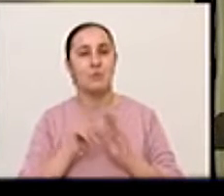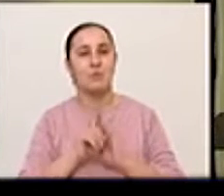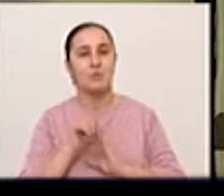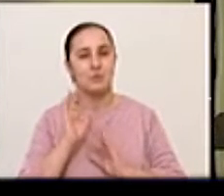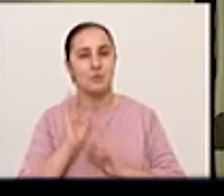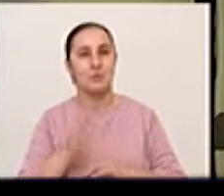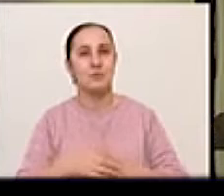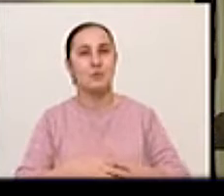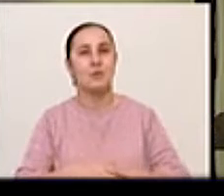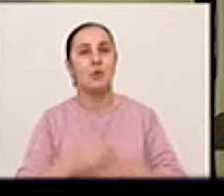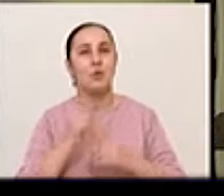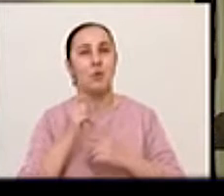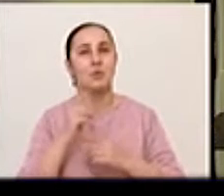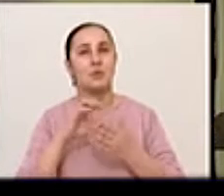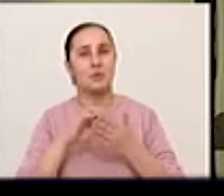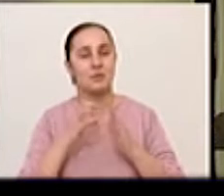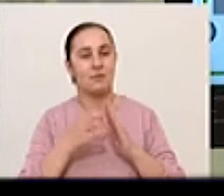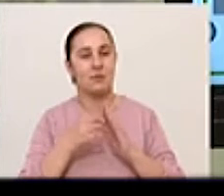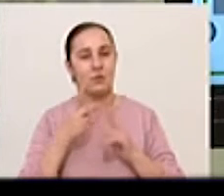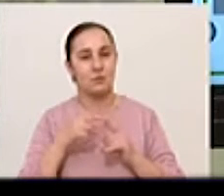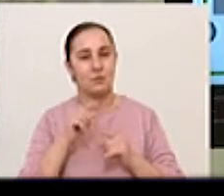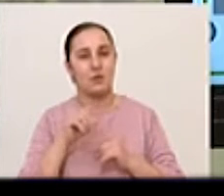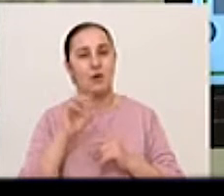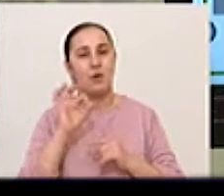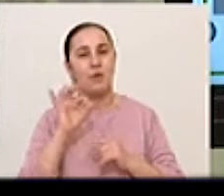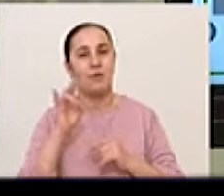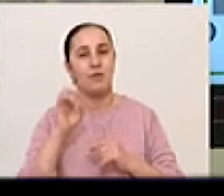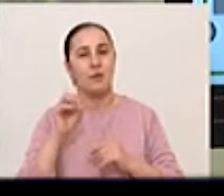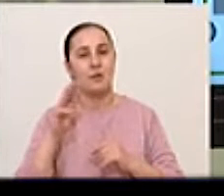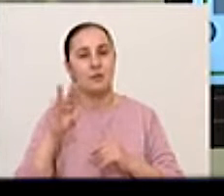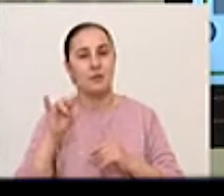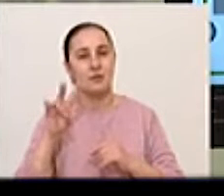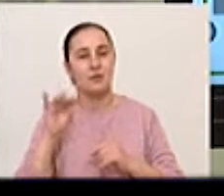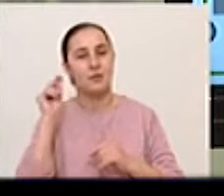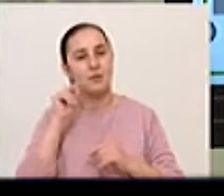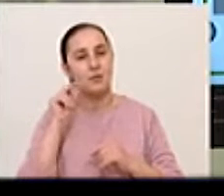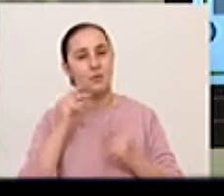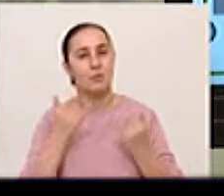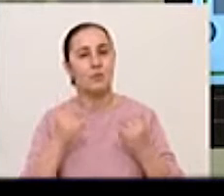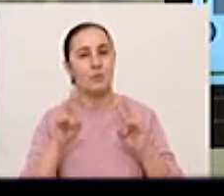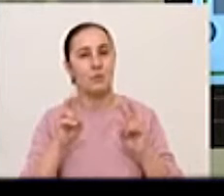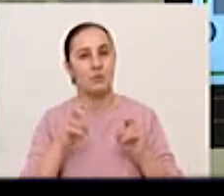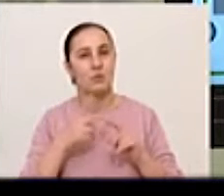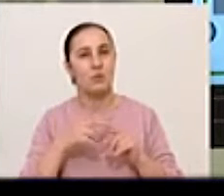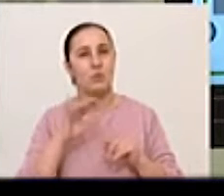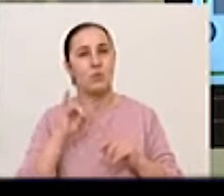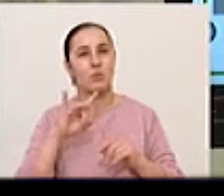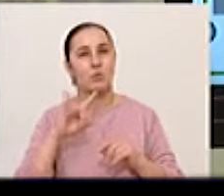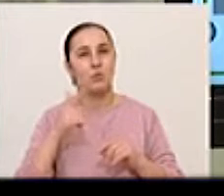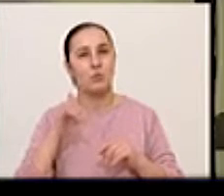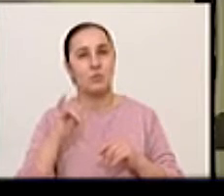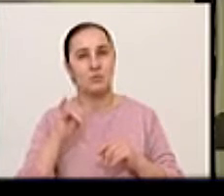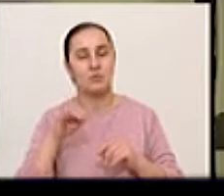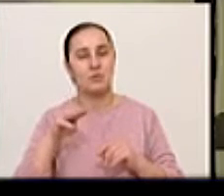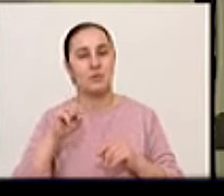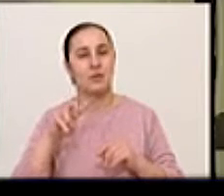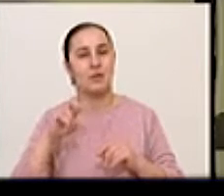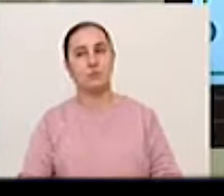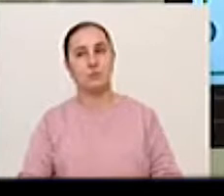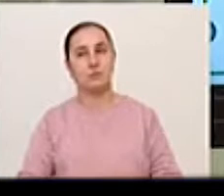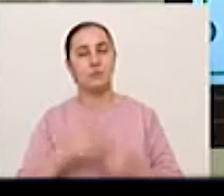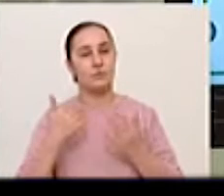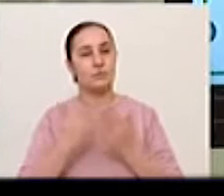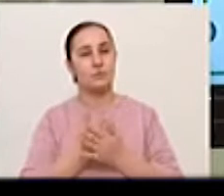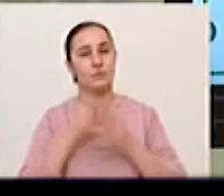boshladik. 11-chi sinflar uchun ona tili darsi. Bugungi mavzuyimiz urg'u talaffuzi.